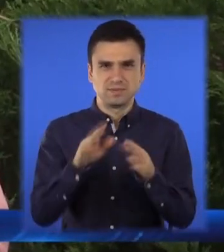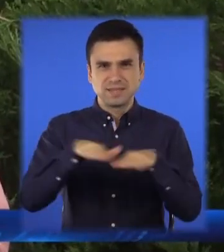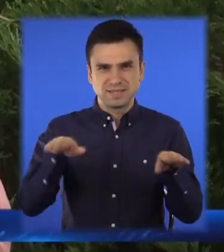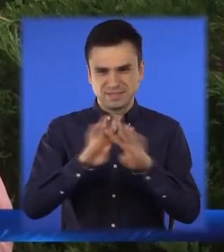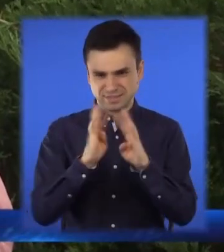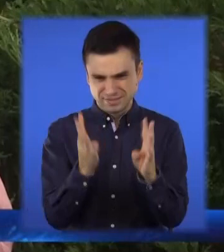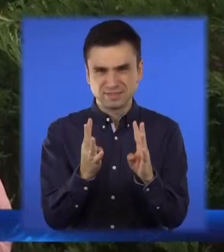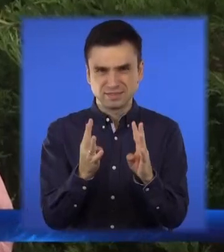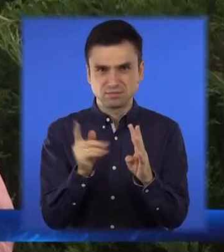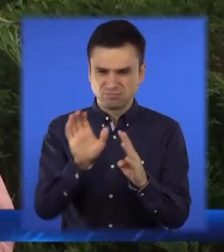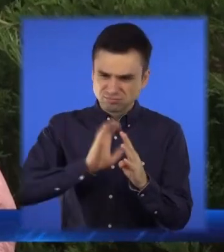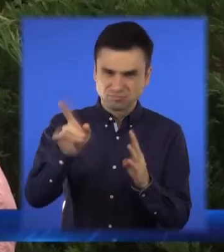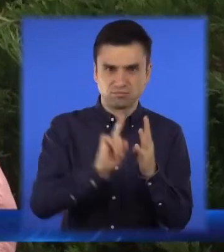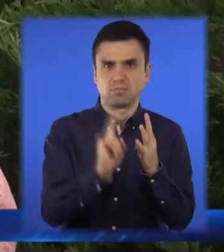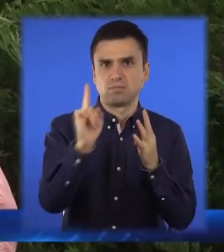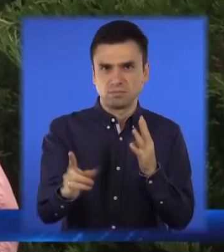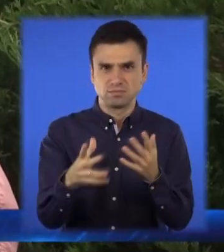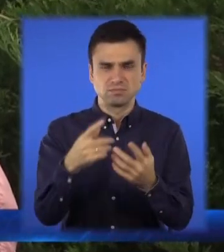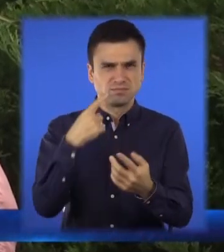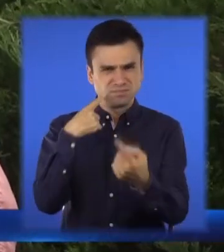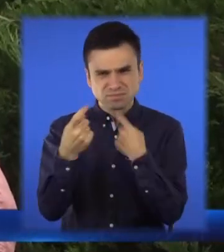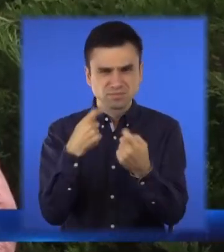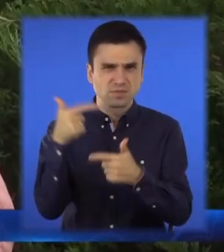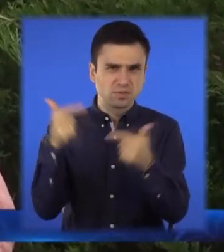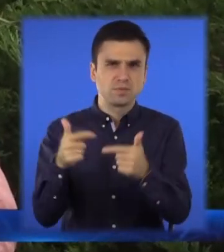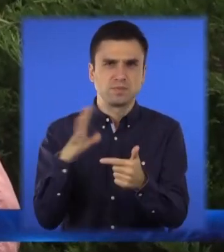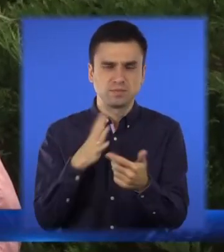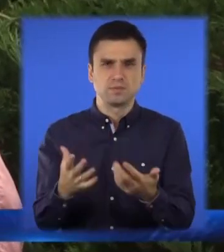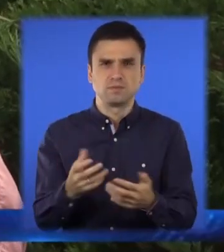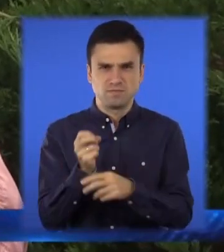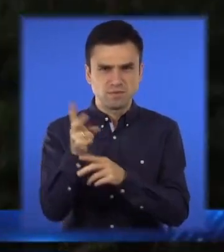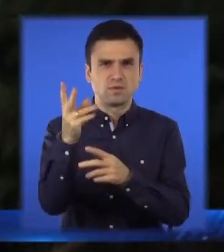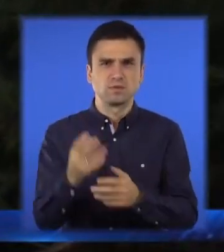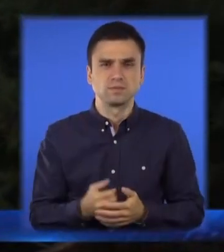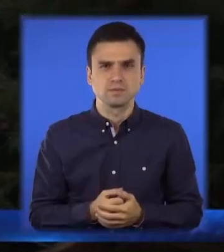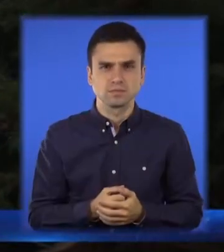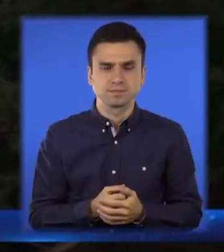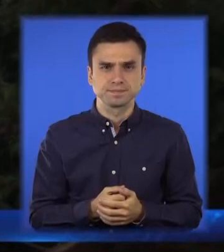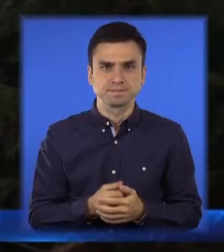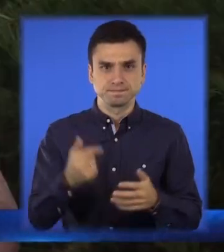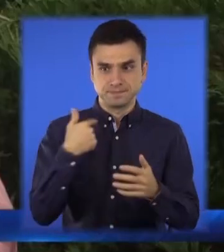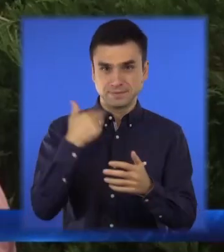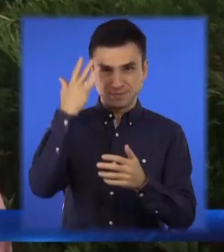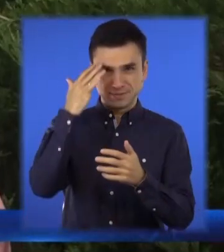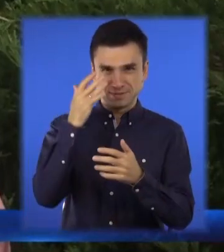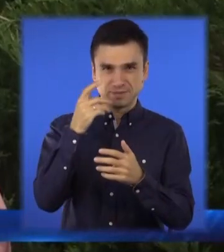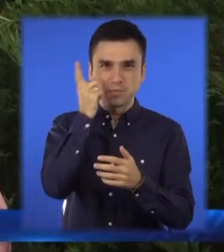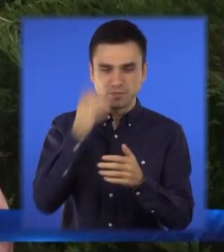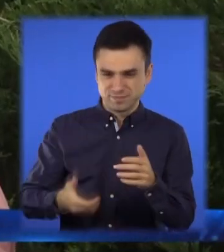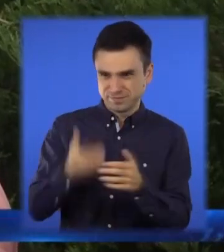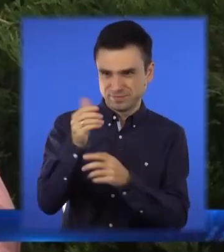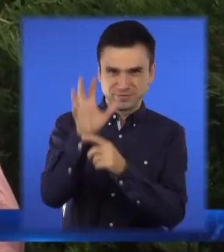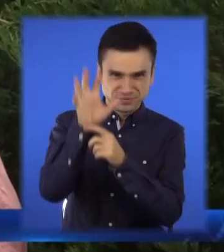вытолкнула из круга, где дети, словами «пошел вон отсюда». Я хотела сделать эту фотографию